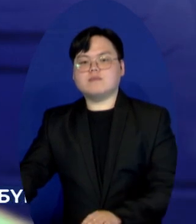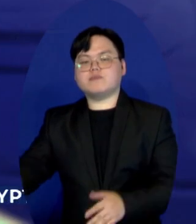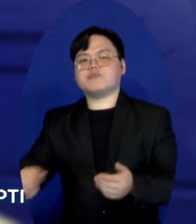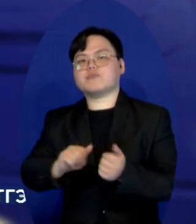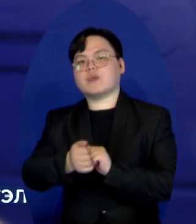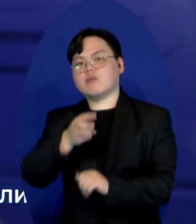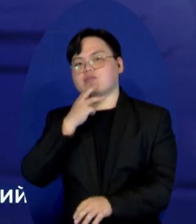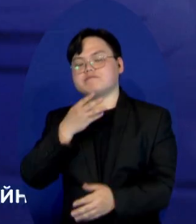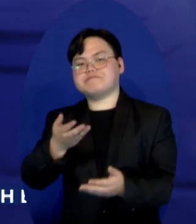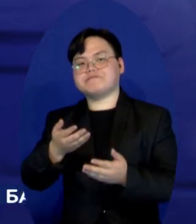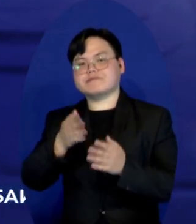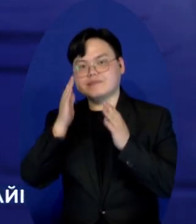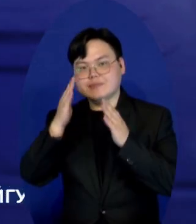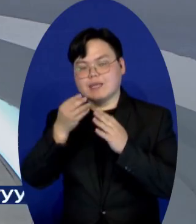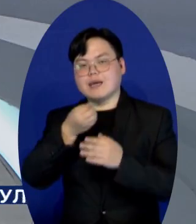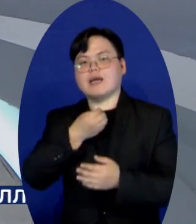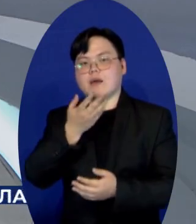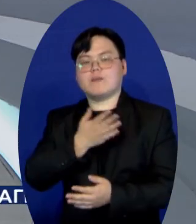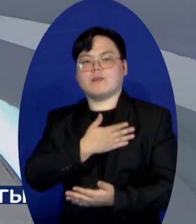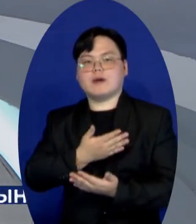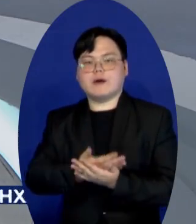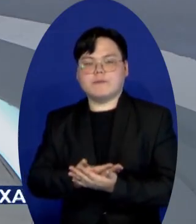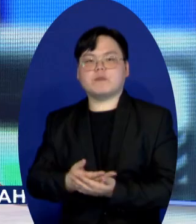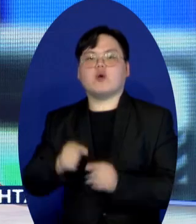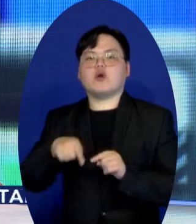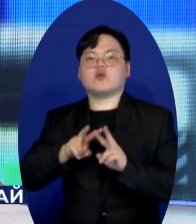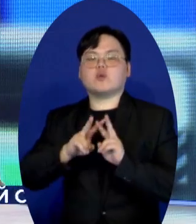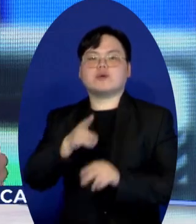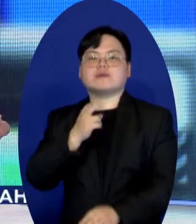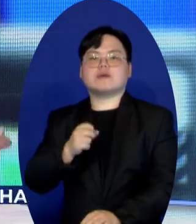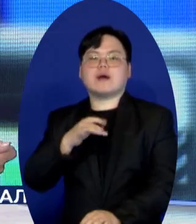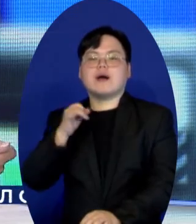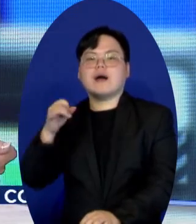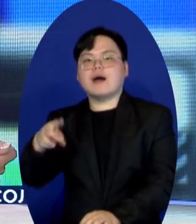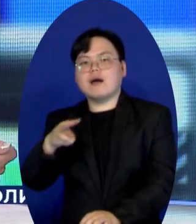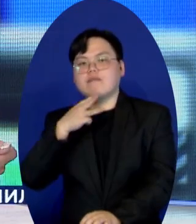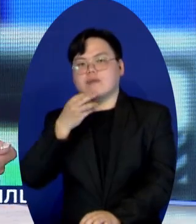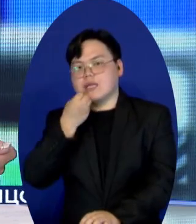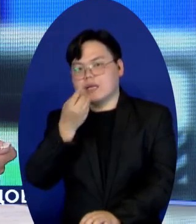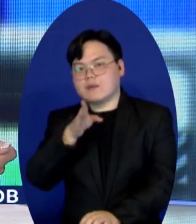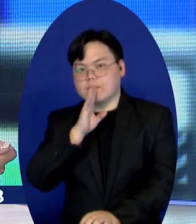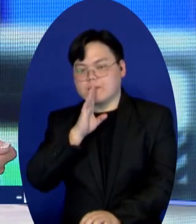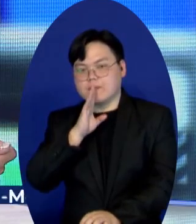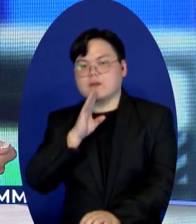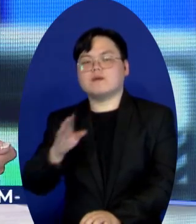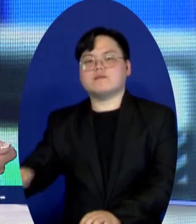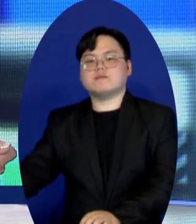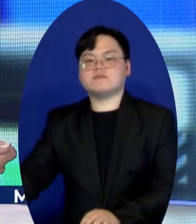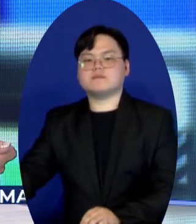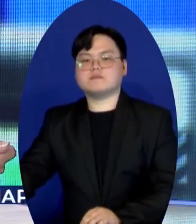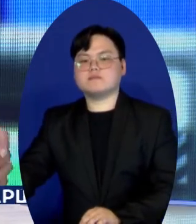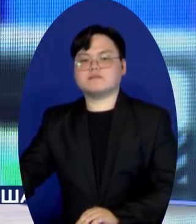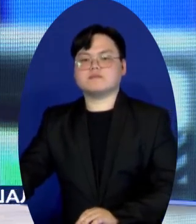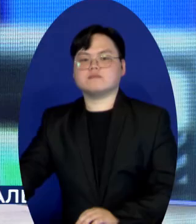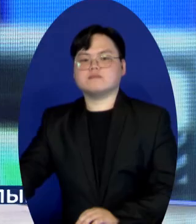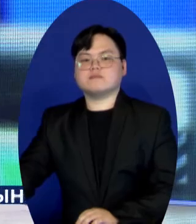Спортын ертөнцид болсон тэмцээн уралдаан үйл явдлын мэдээлэлээс үргэлээ. Баярлалаа сайн уу. Үргэлжлүүлээ үзэгч та бүхэнд нийт нутгийн цагаагаарын мэдээллийг хөтлөгч Отгон Баяр